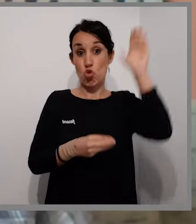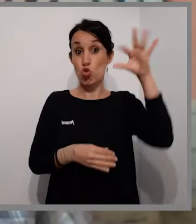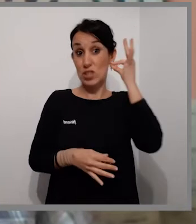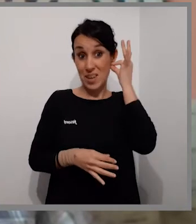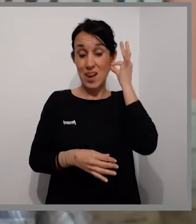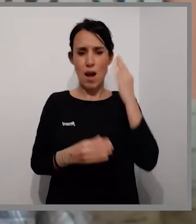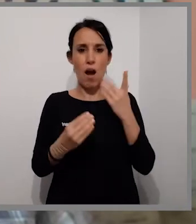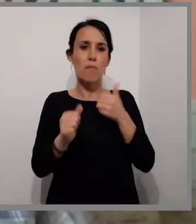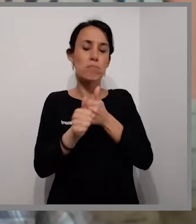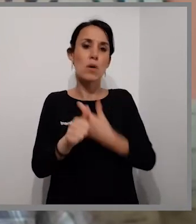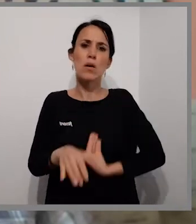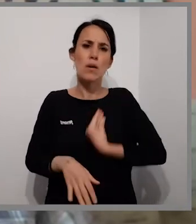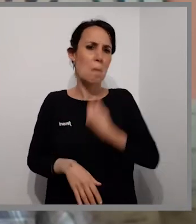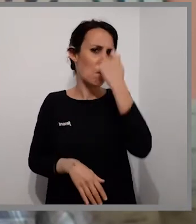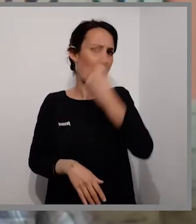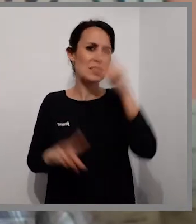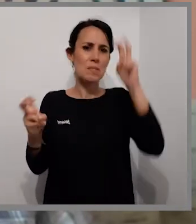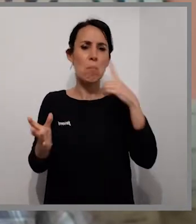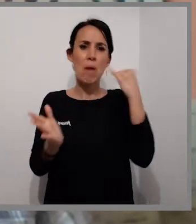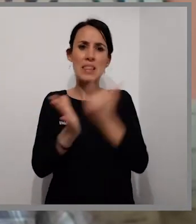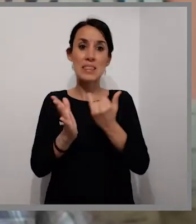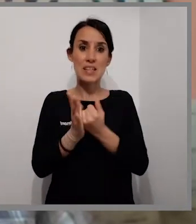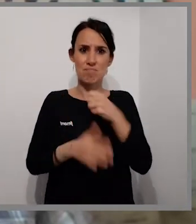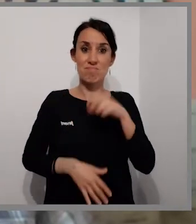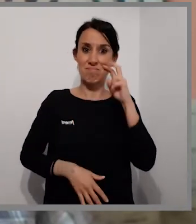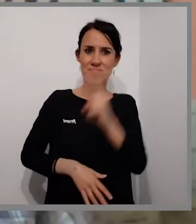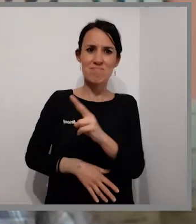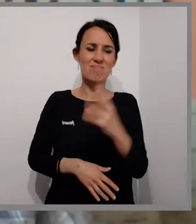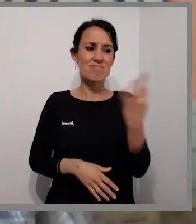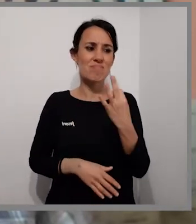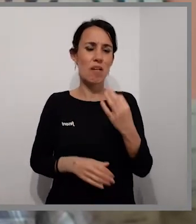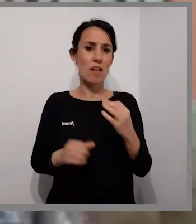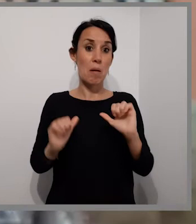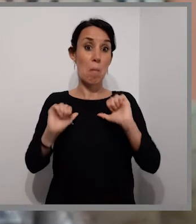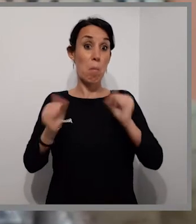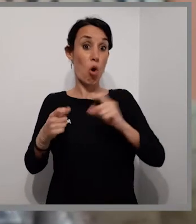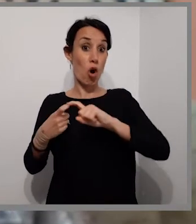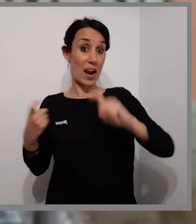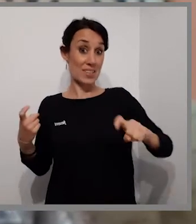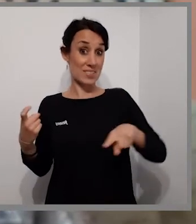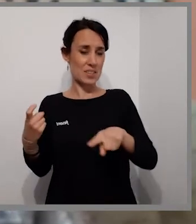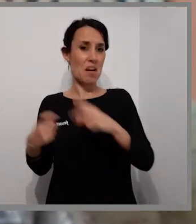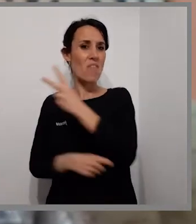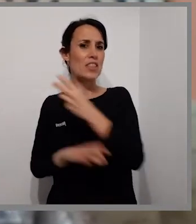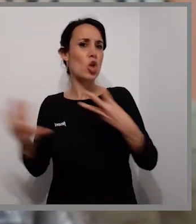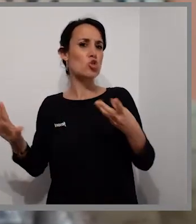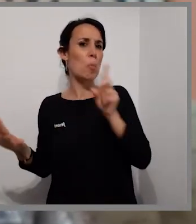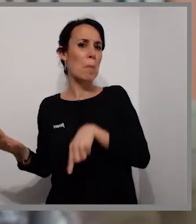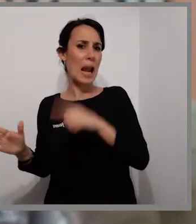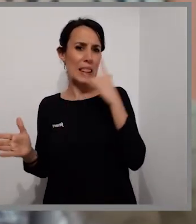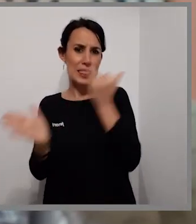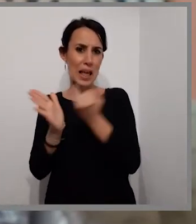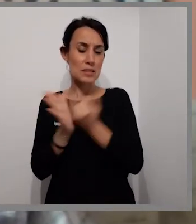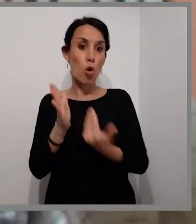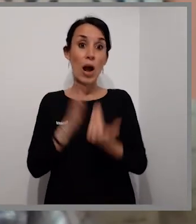seva consellera. Sobretot ens preocupa molt la xifra del test perquè hem observat que des de principi d'esta crisi s'han fet al voltant de